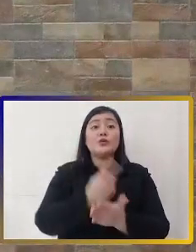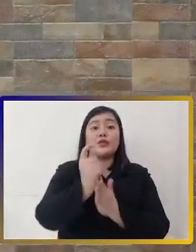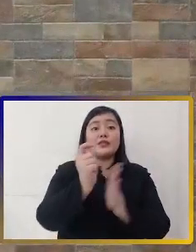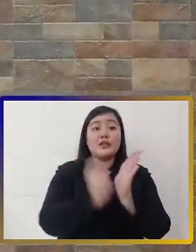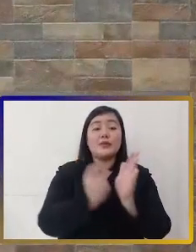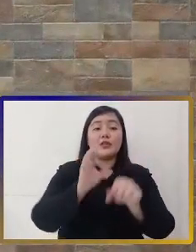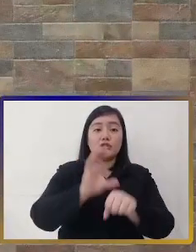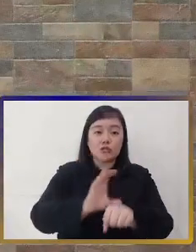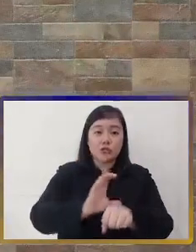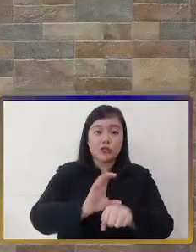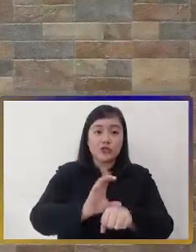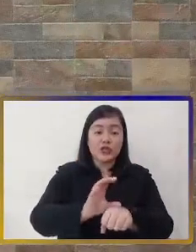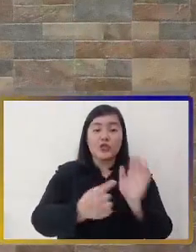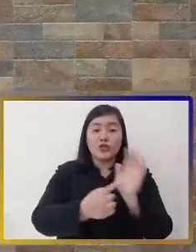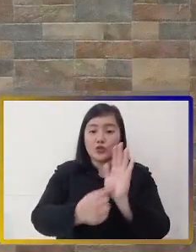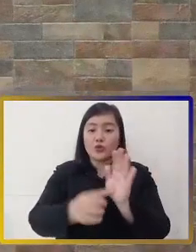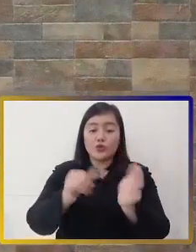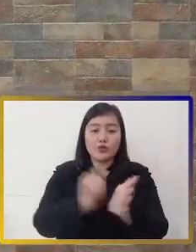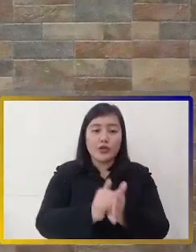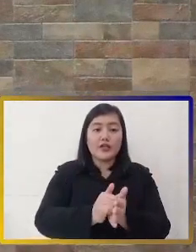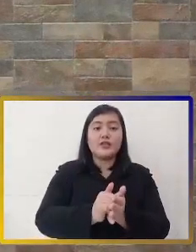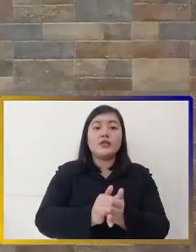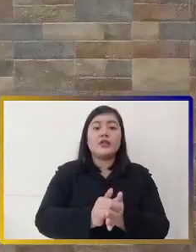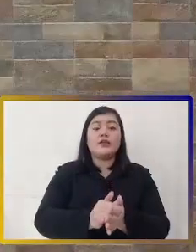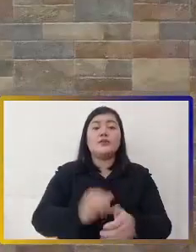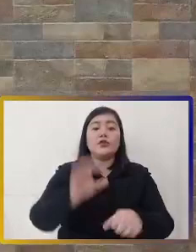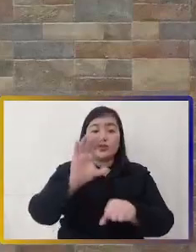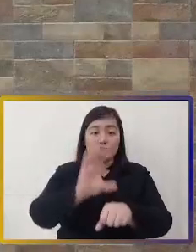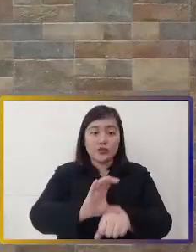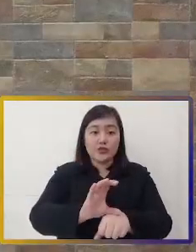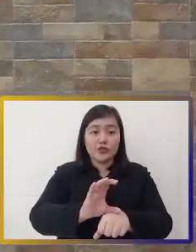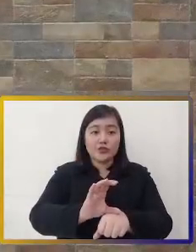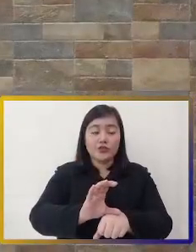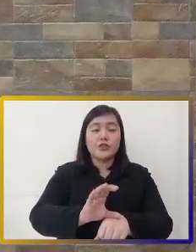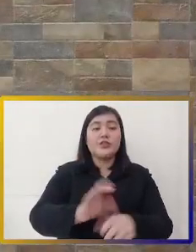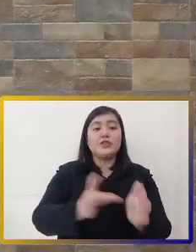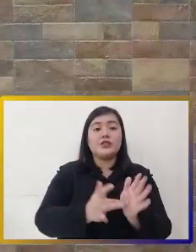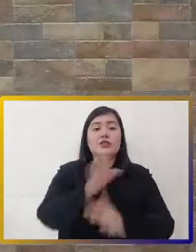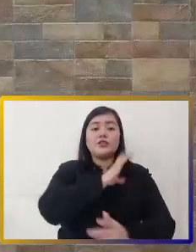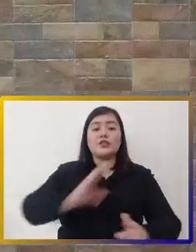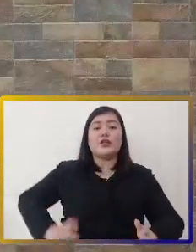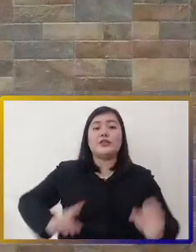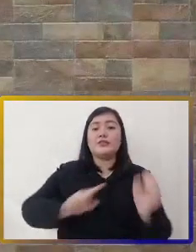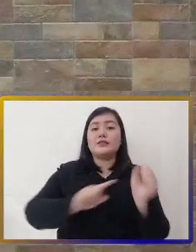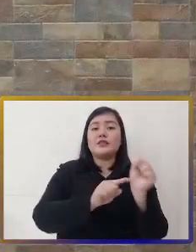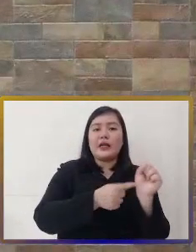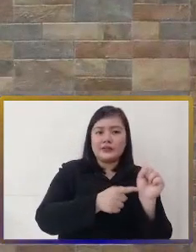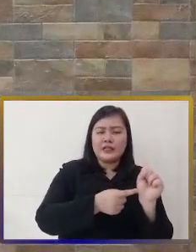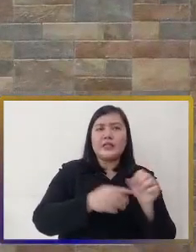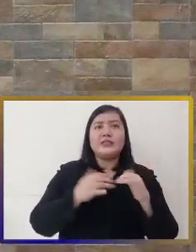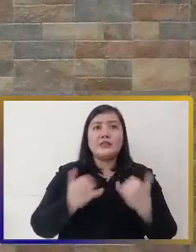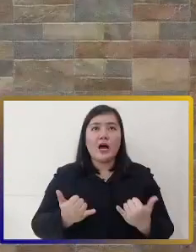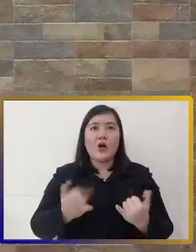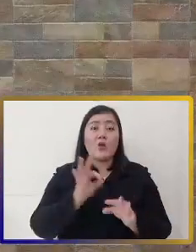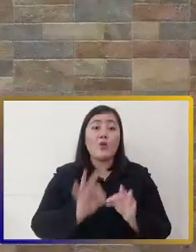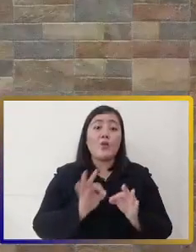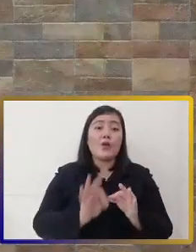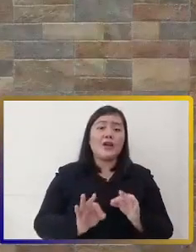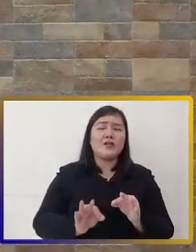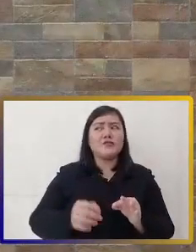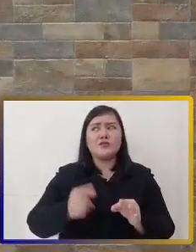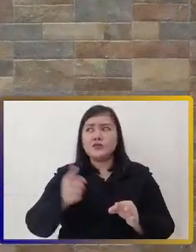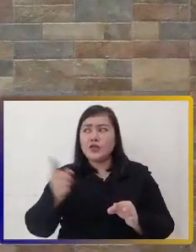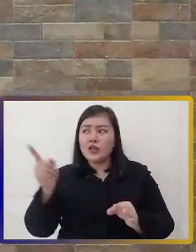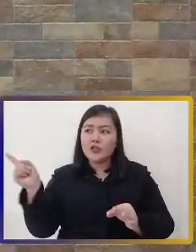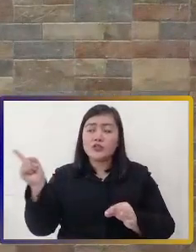kung hindi po magko-conform yun doon sa itinatag na simbahan ng Panginoong Jesucristo, ibig sabihin hindi yan ang simbahan ng Panginoong